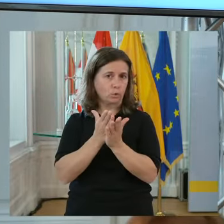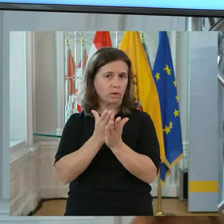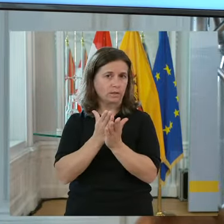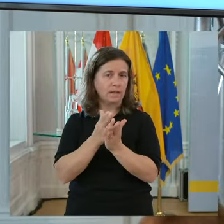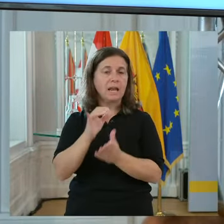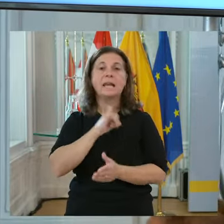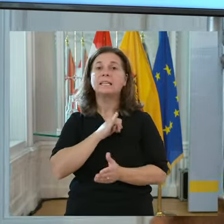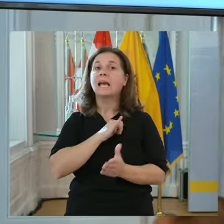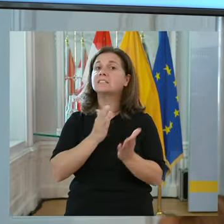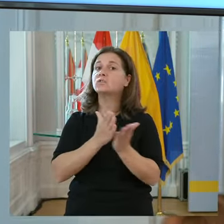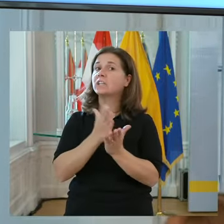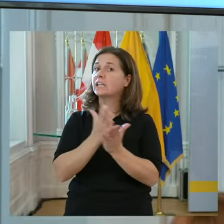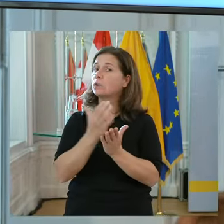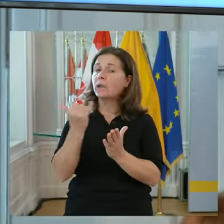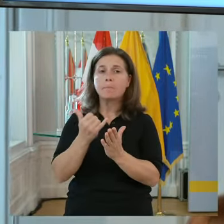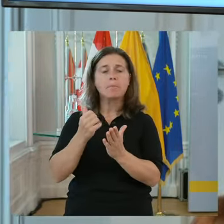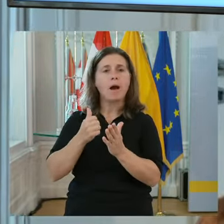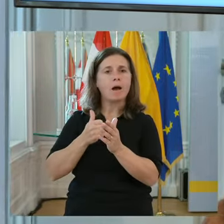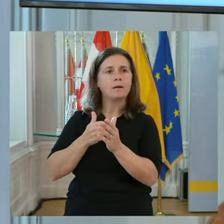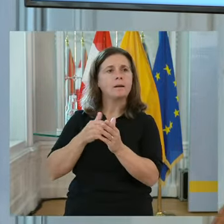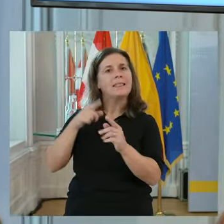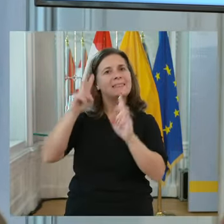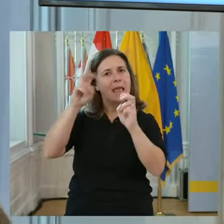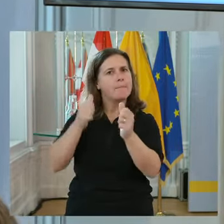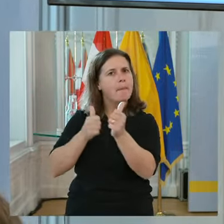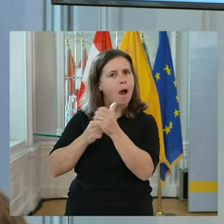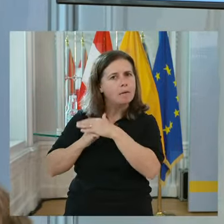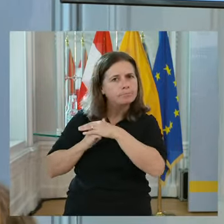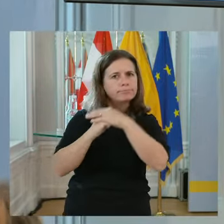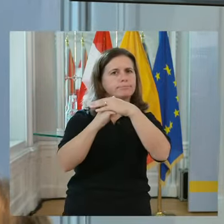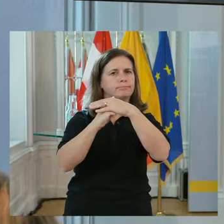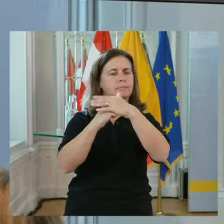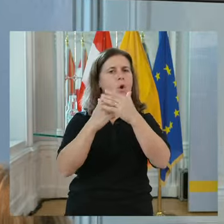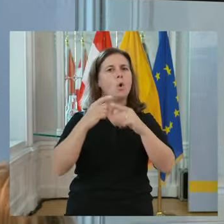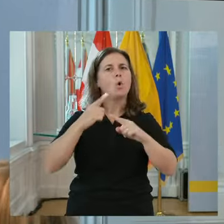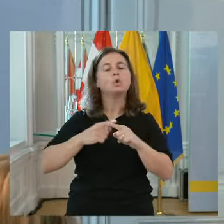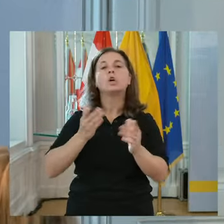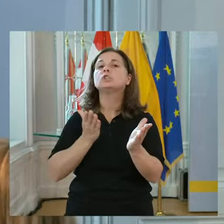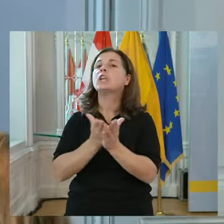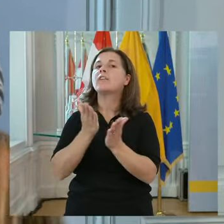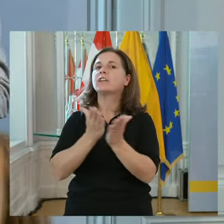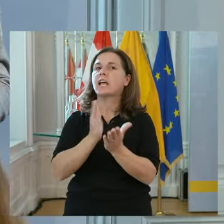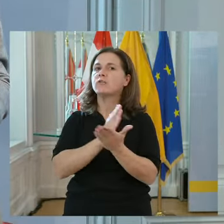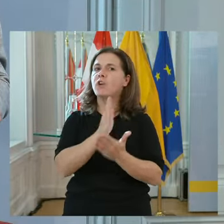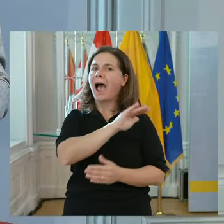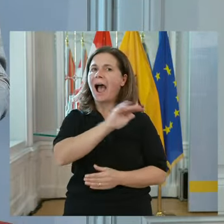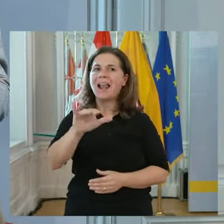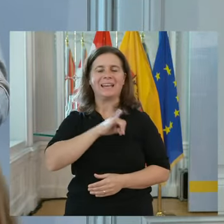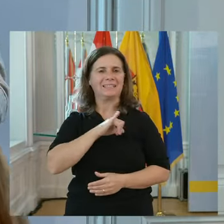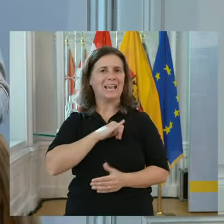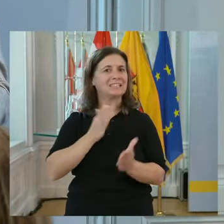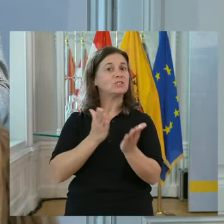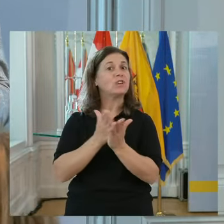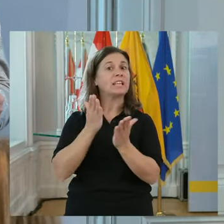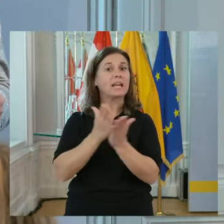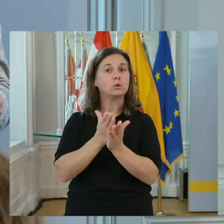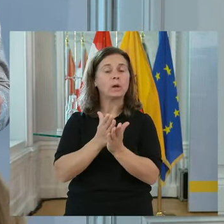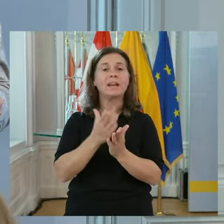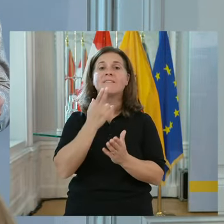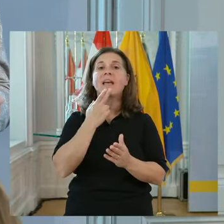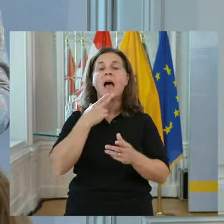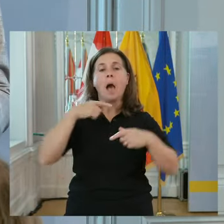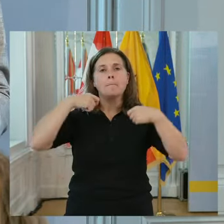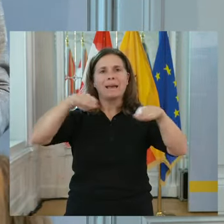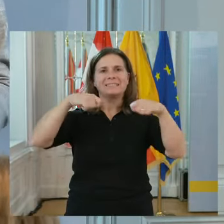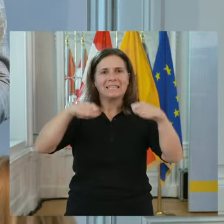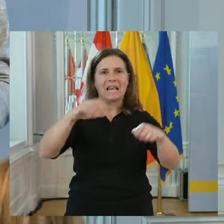die immer hinter diesem Thema stehen, die unterstützen. Und stellvertretend für alle Interessensvertretungen ist der Präsident